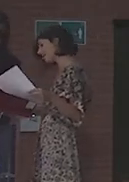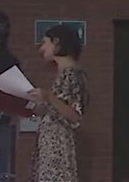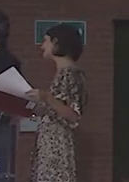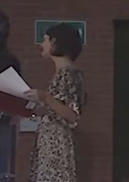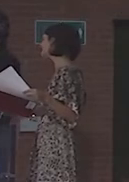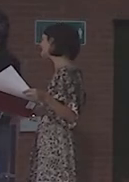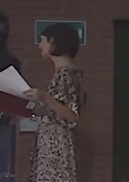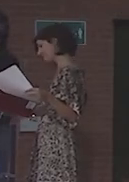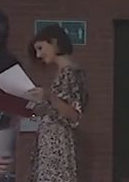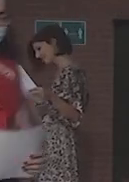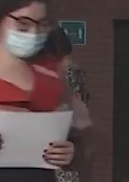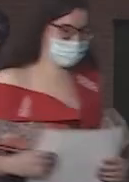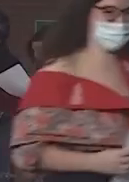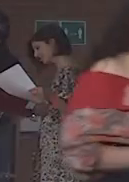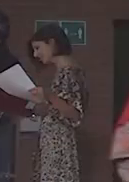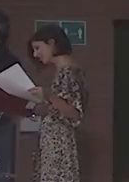Iván Castelló Marín.